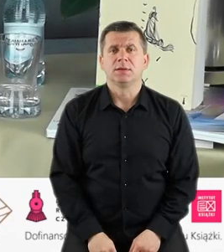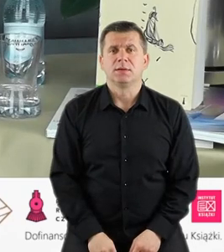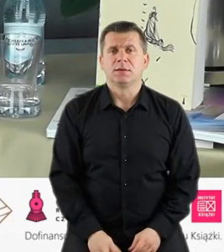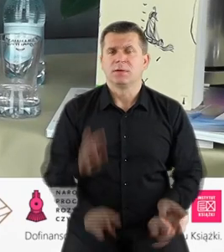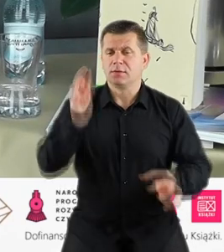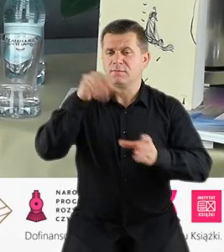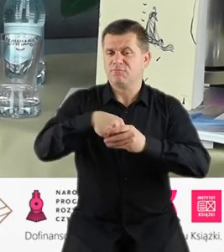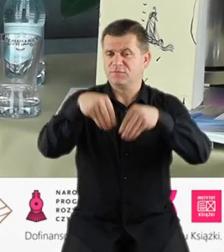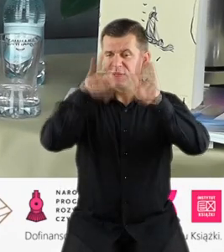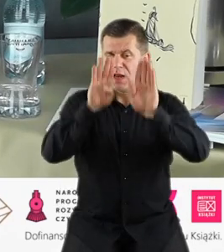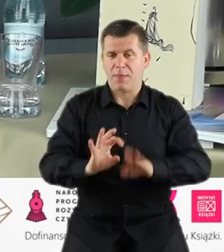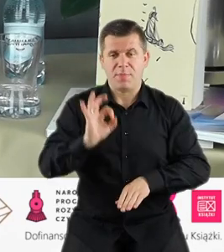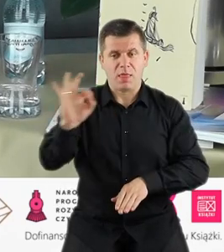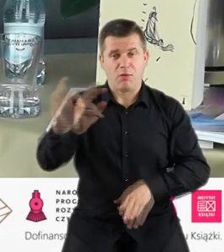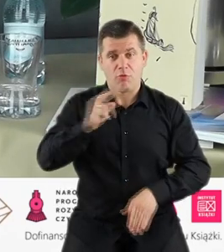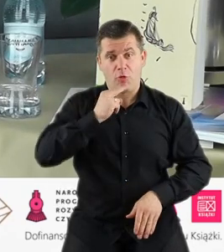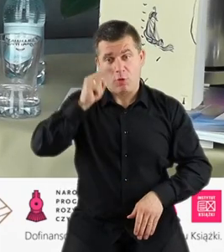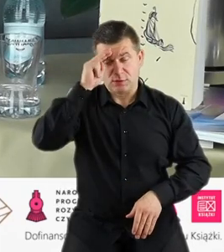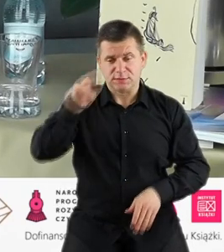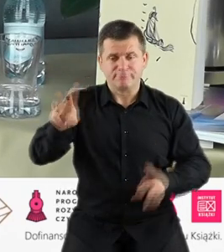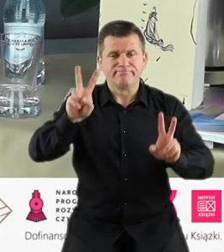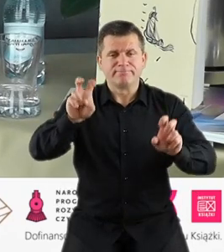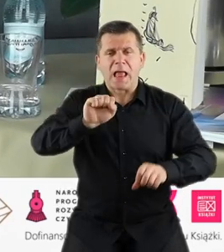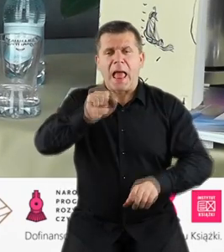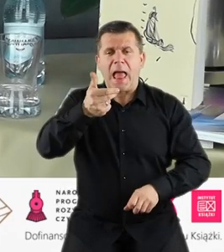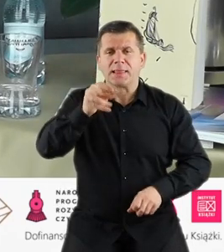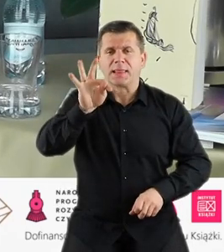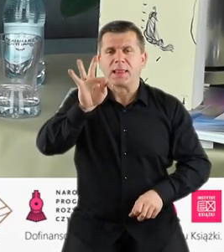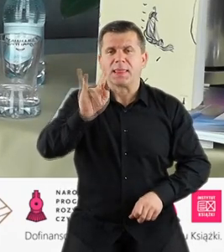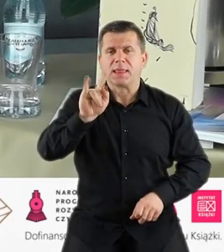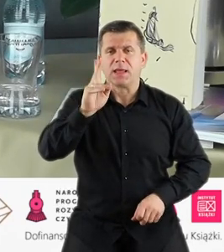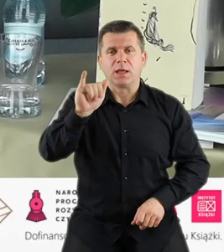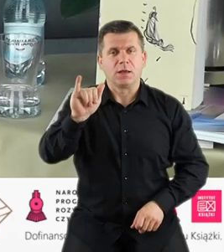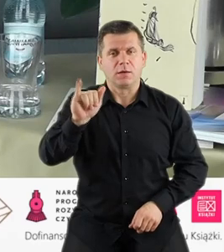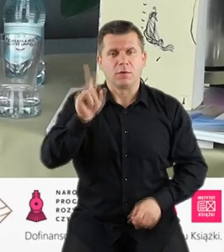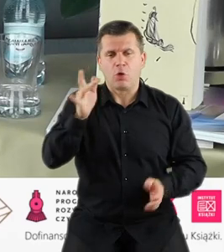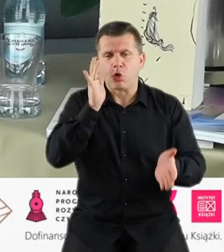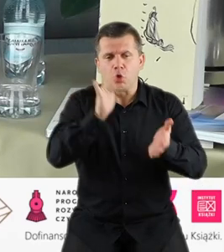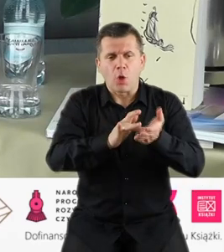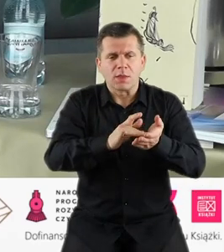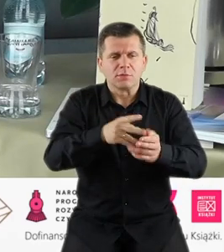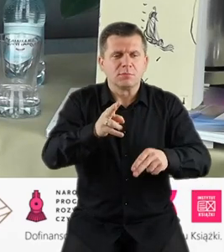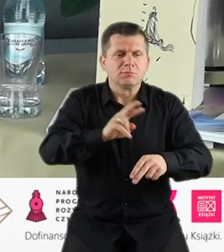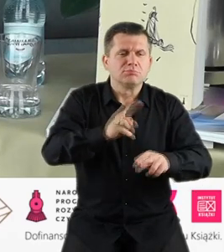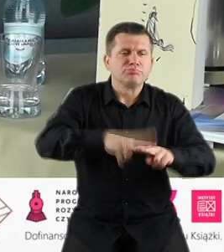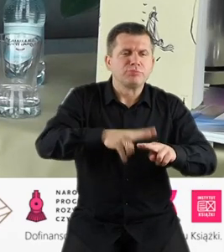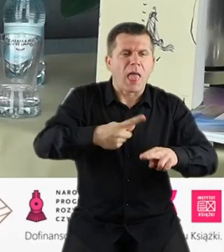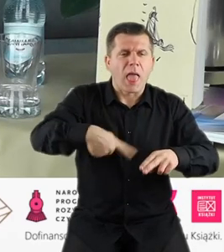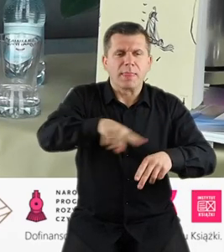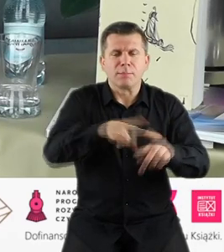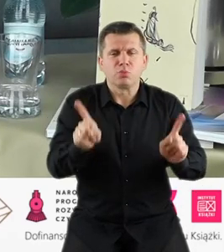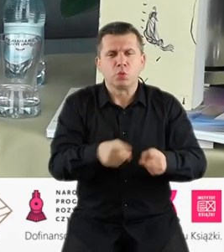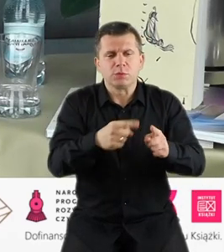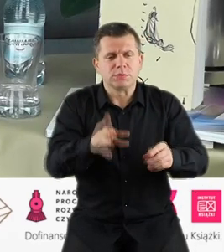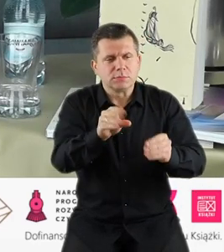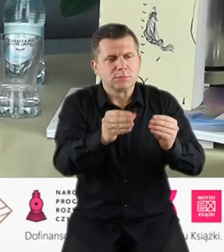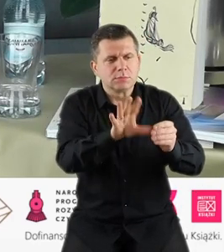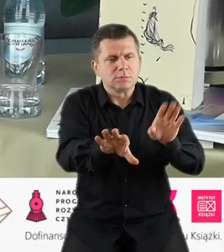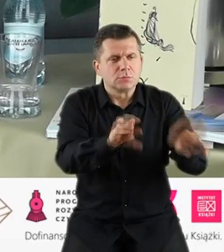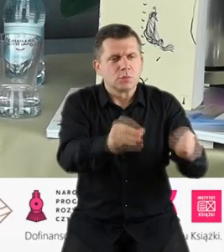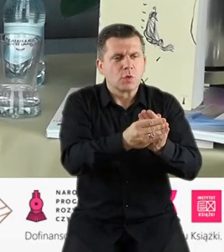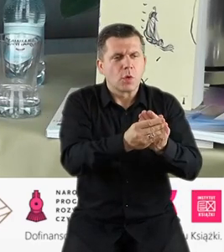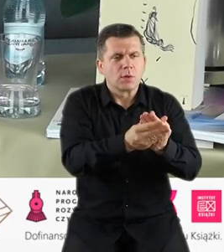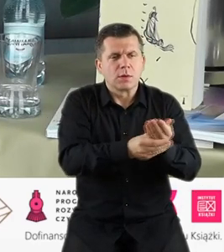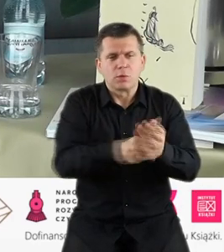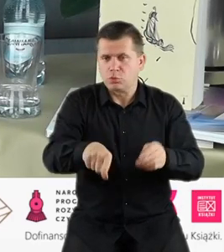w sklepie ojca, w sklepie z antykami i dotyka instrumentów muzycznych. To za